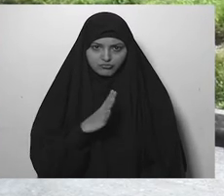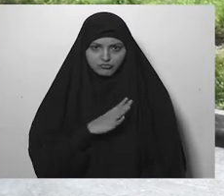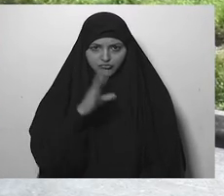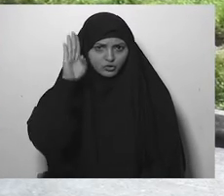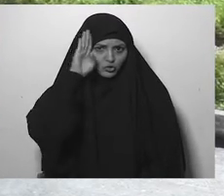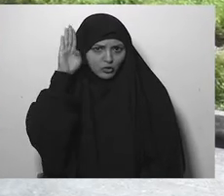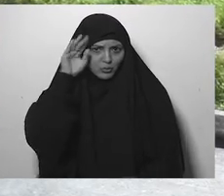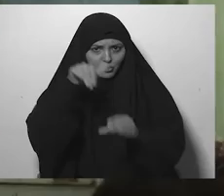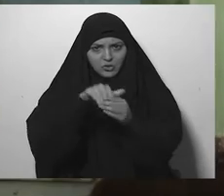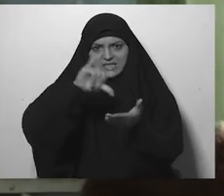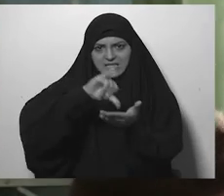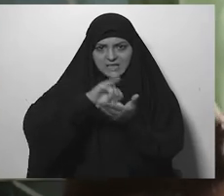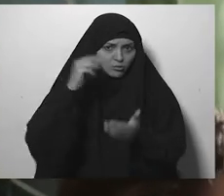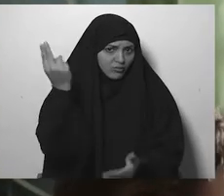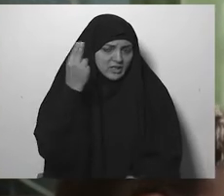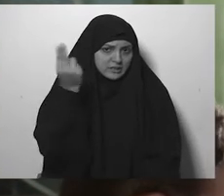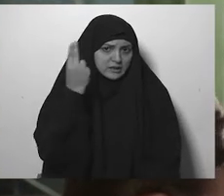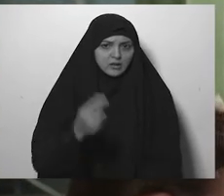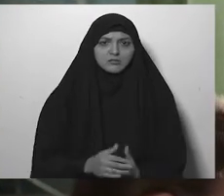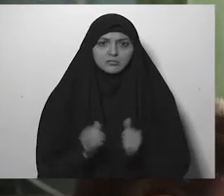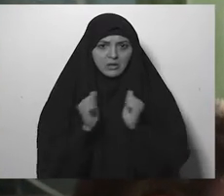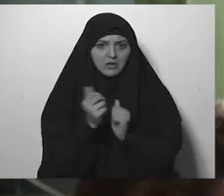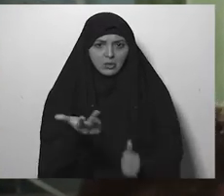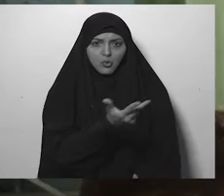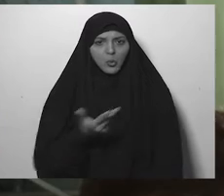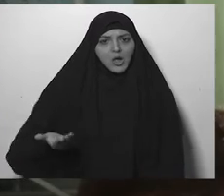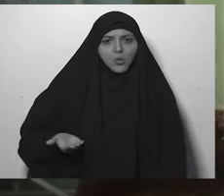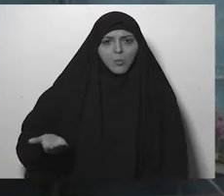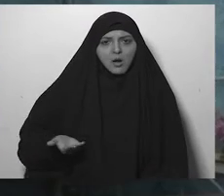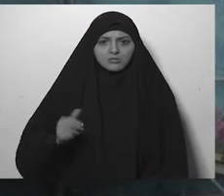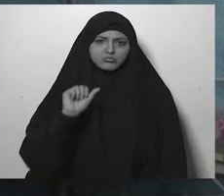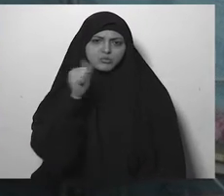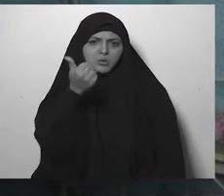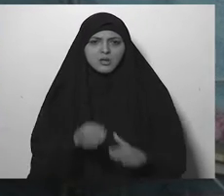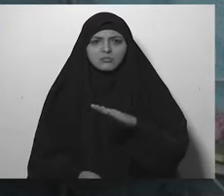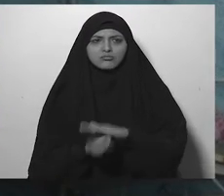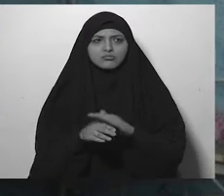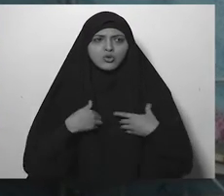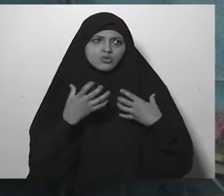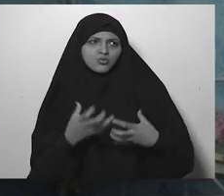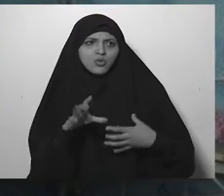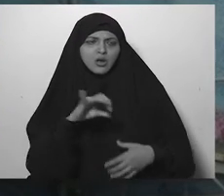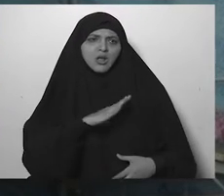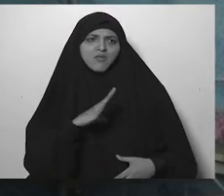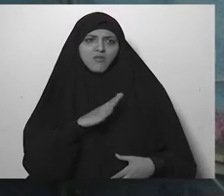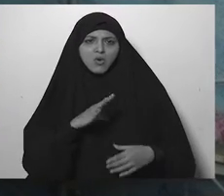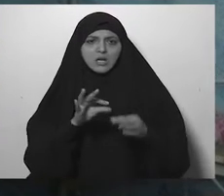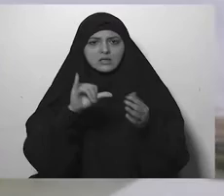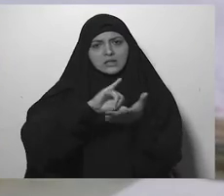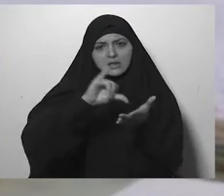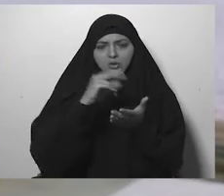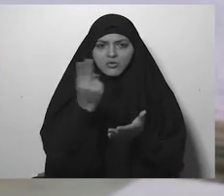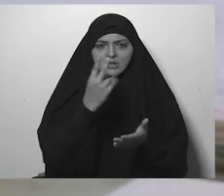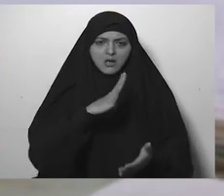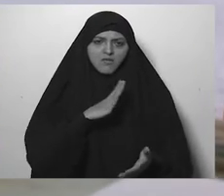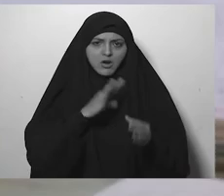J'ai une chambre dans la cité universitaire avec trois autres copains. Premièrement, quand j'ai allé à la